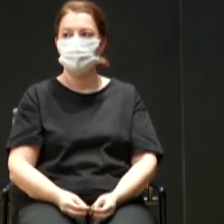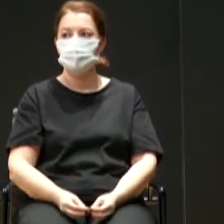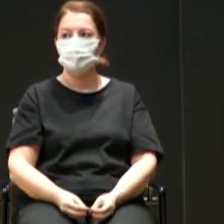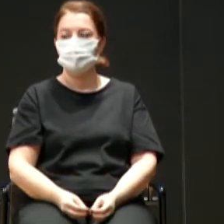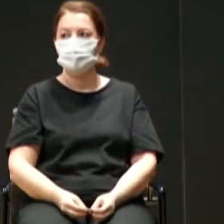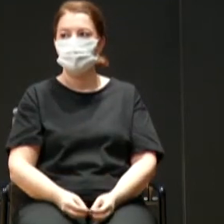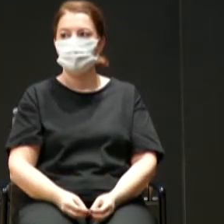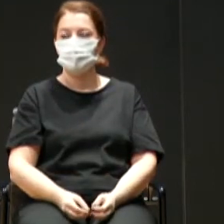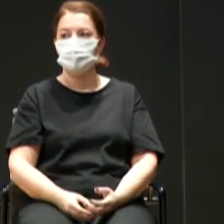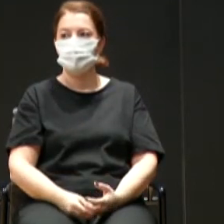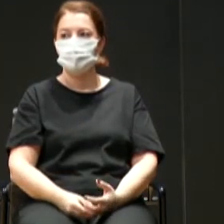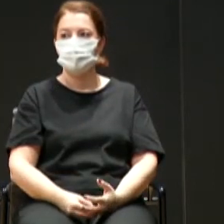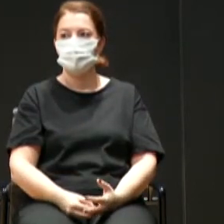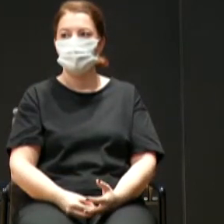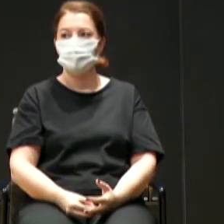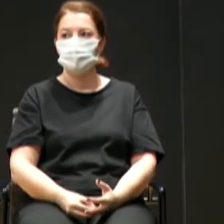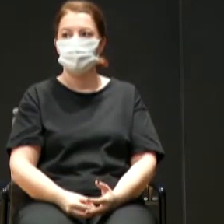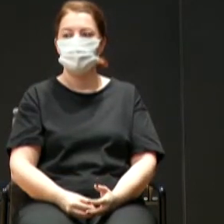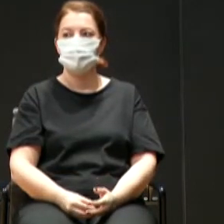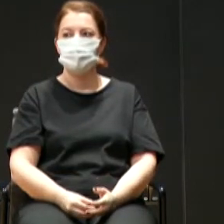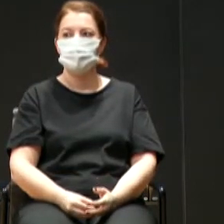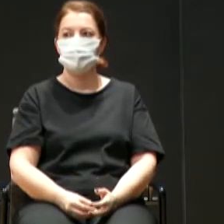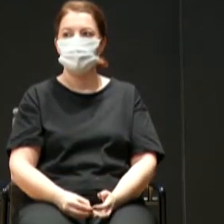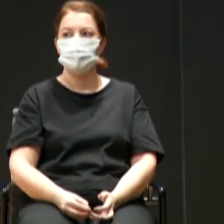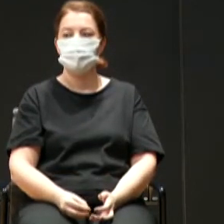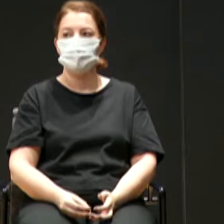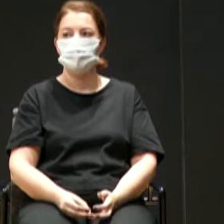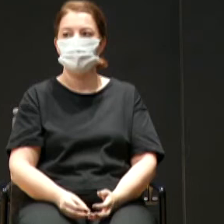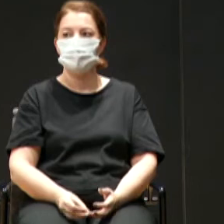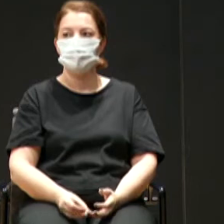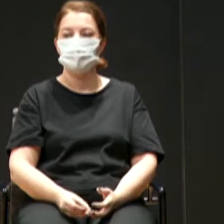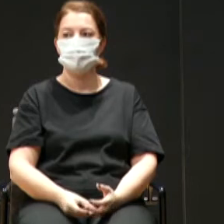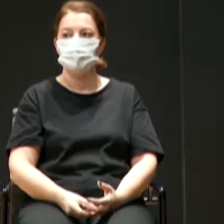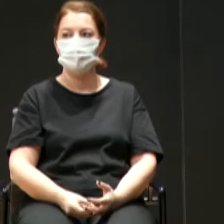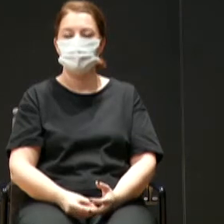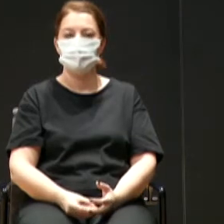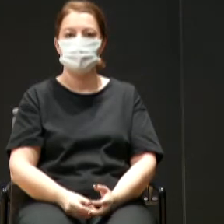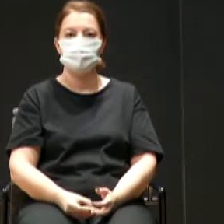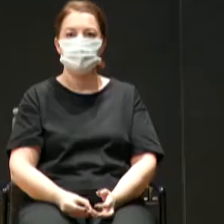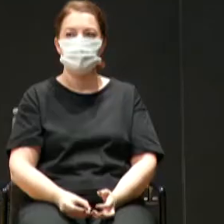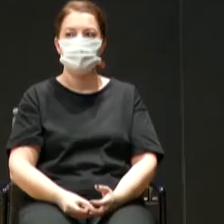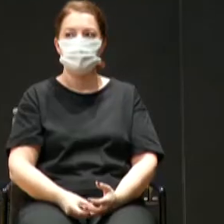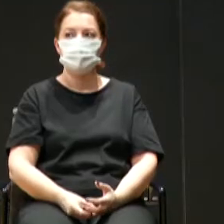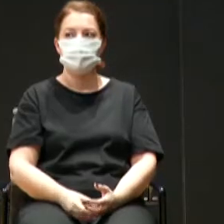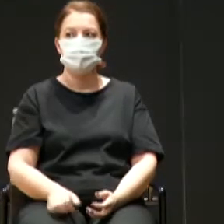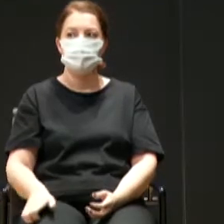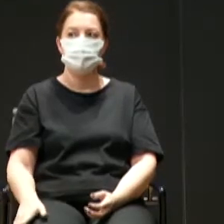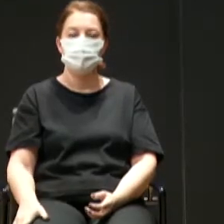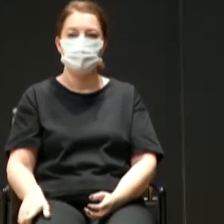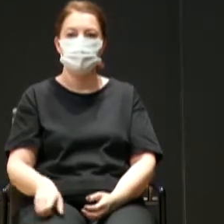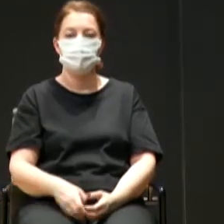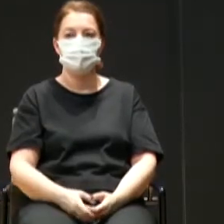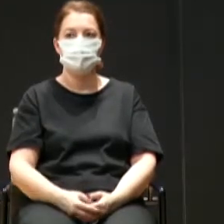komisyon başkanı olarak derken başkanım, süre açısından mı dediniz? Başkanım, buyurun, buyurun. Yani gündem dışı değil, biraz